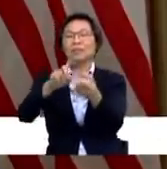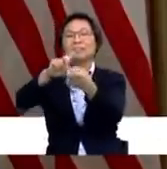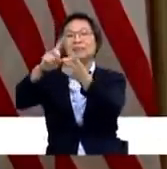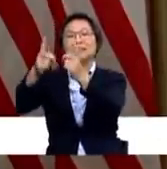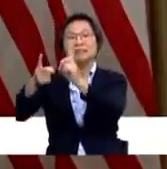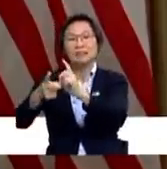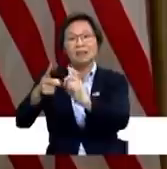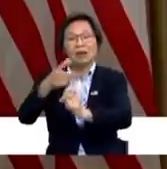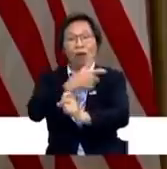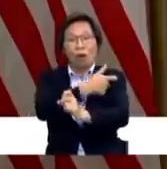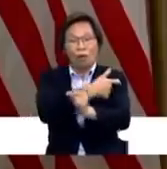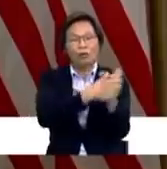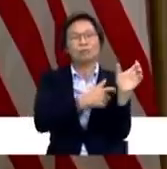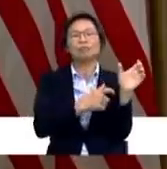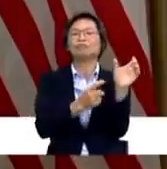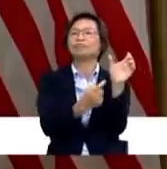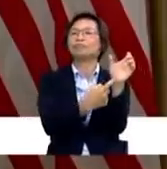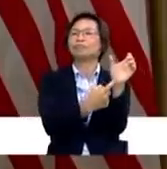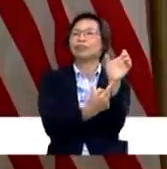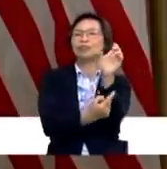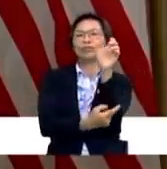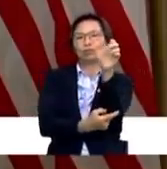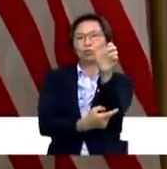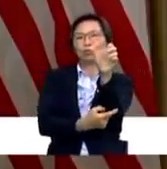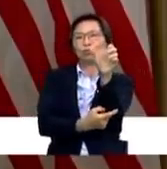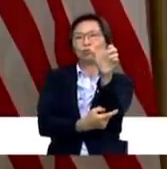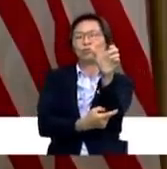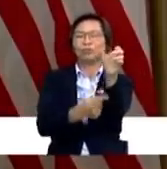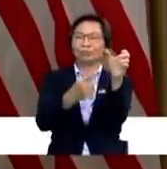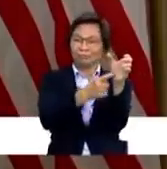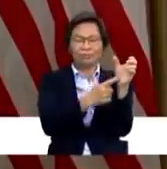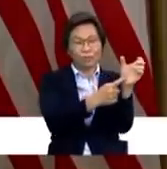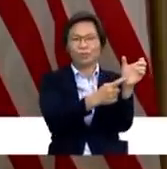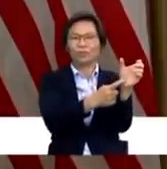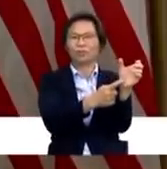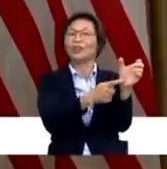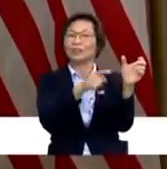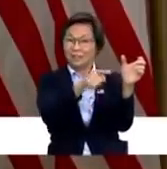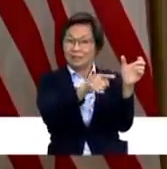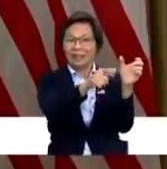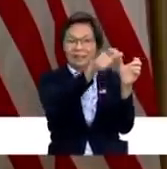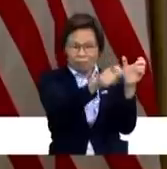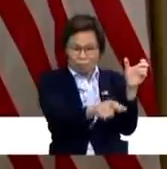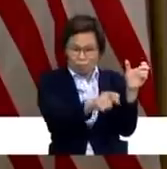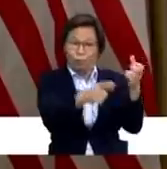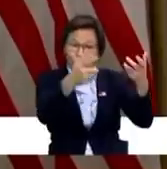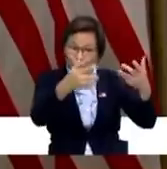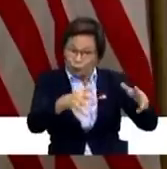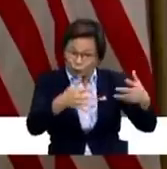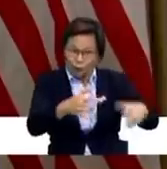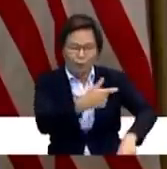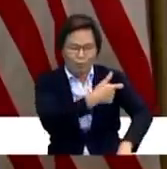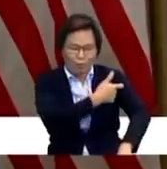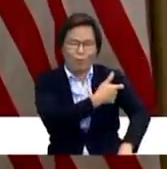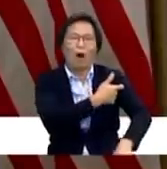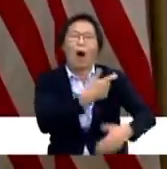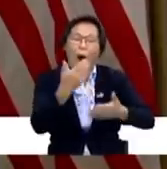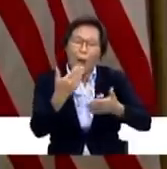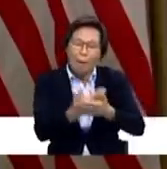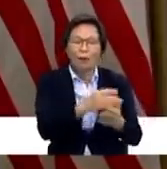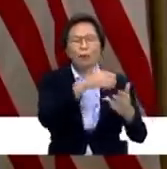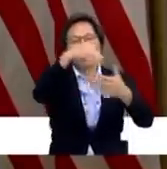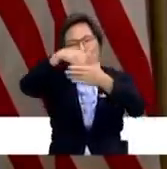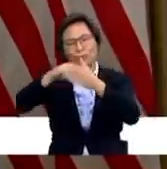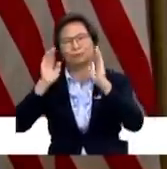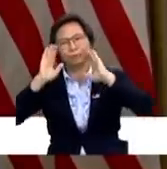Destination yang menunjukkan bahwa individu tersebut telah menerima bakso nasi yang lengkap